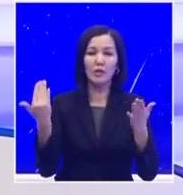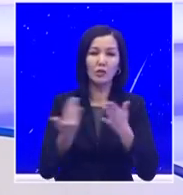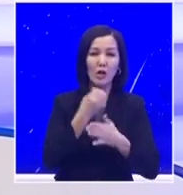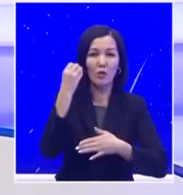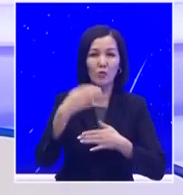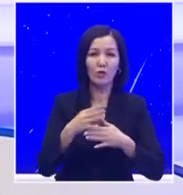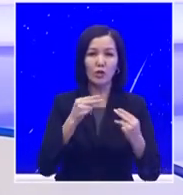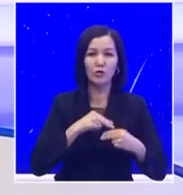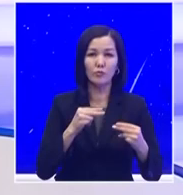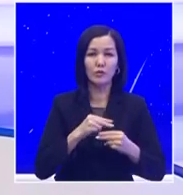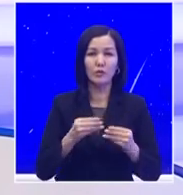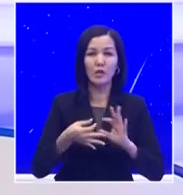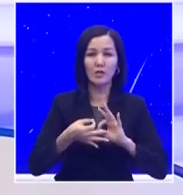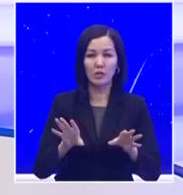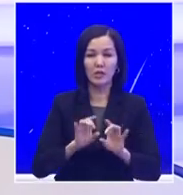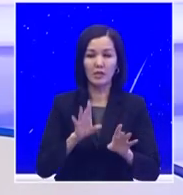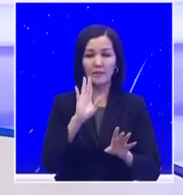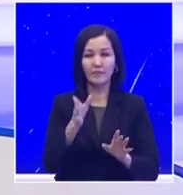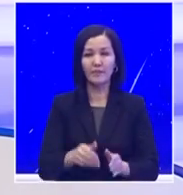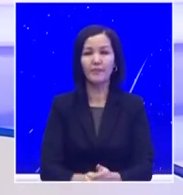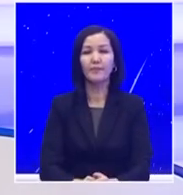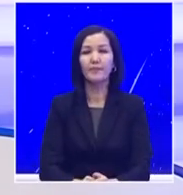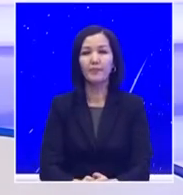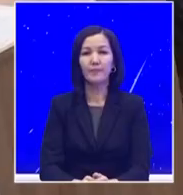жаңа орталықтың жұмысын Кәмшат Мұхамеджан көріп қайтты.